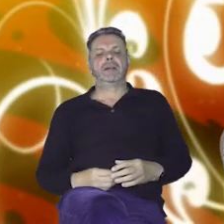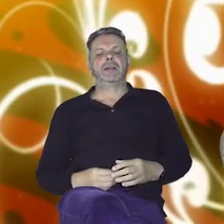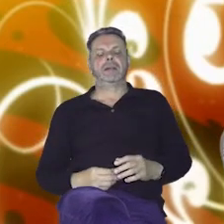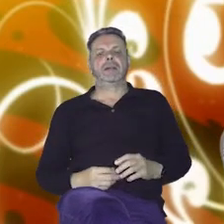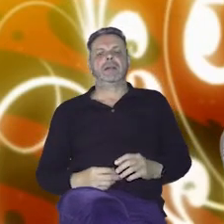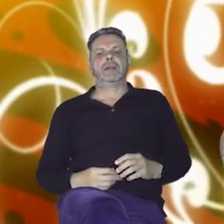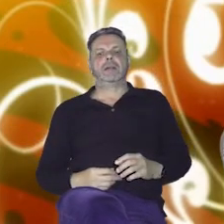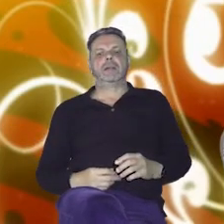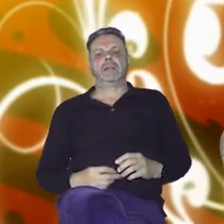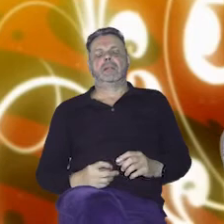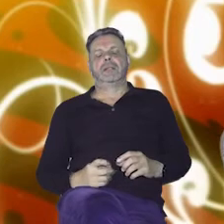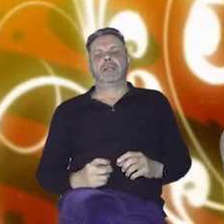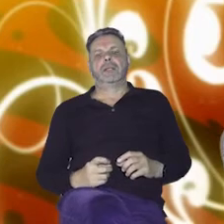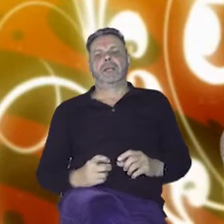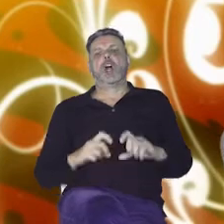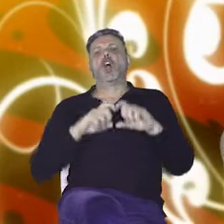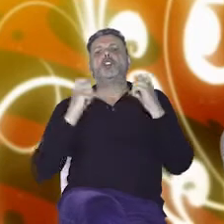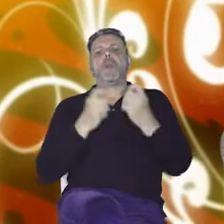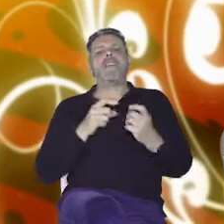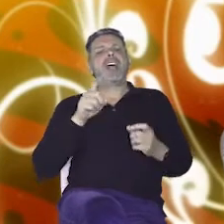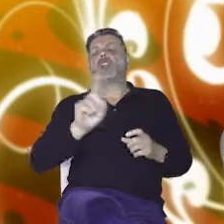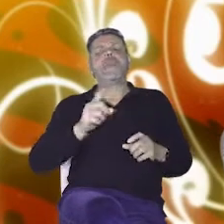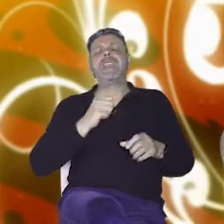domova. Znači, nije to napravljeno